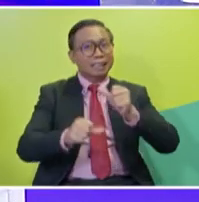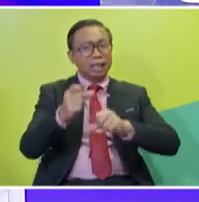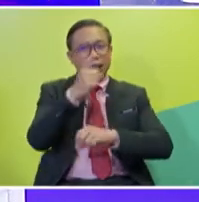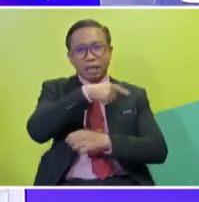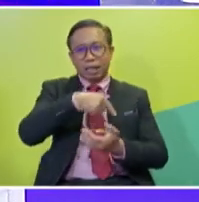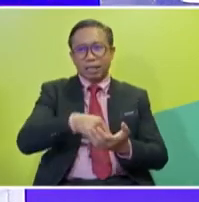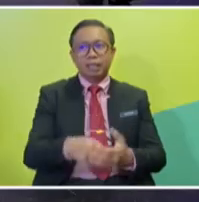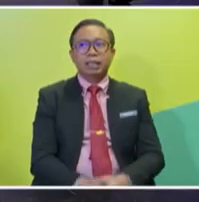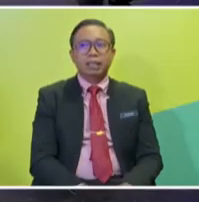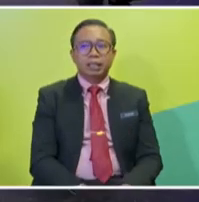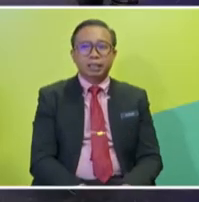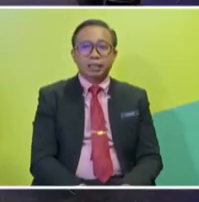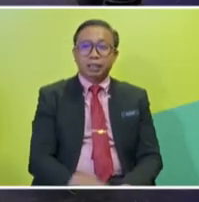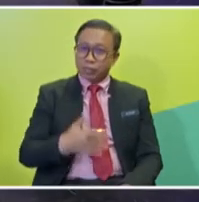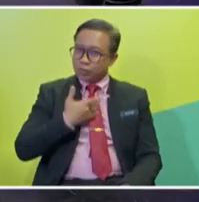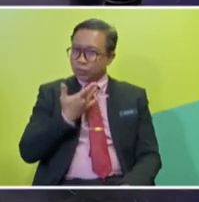bahagia